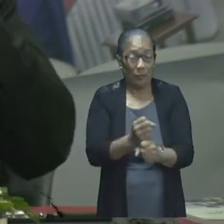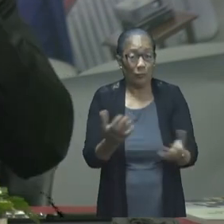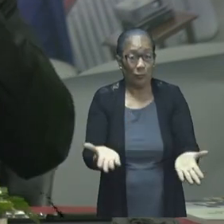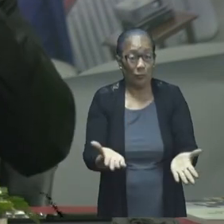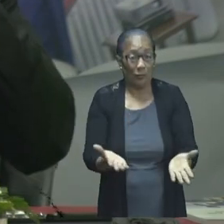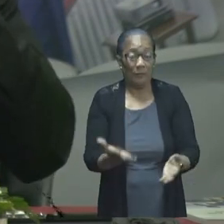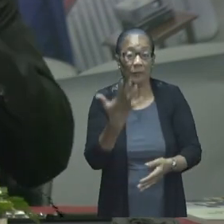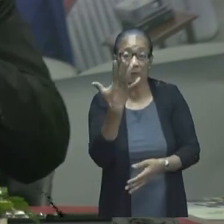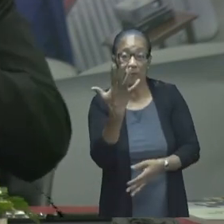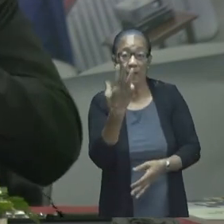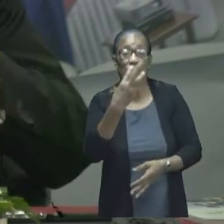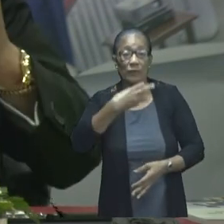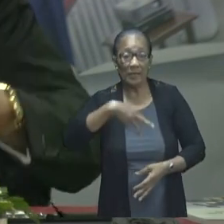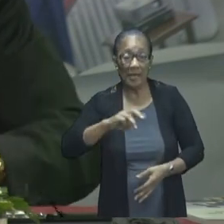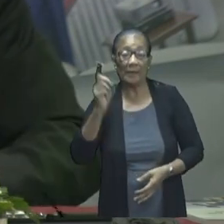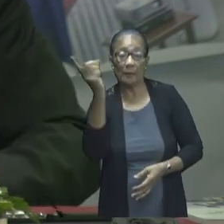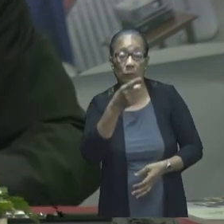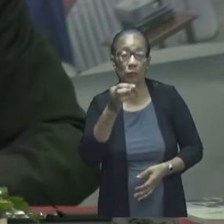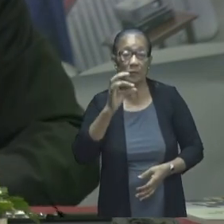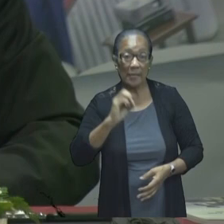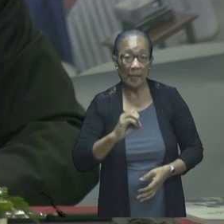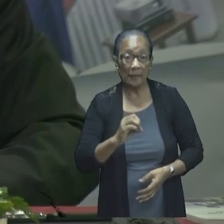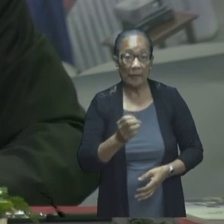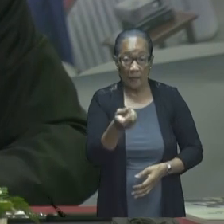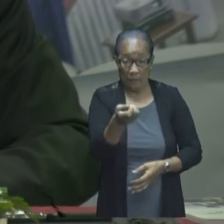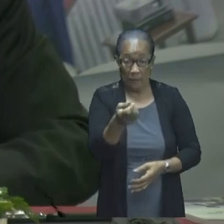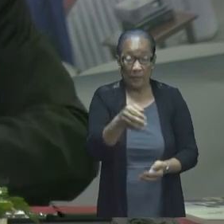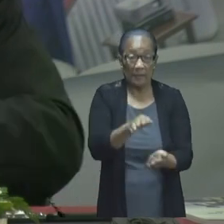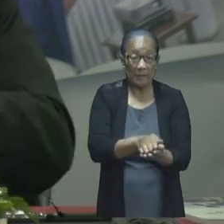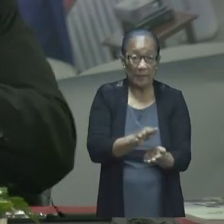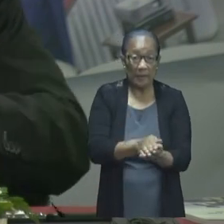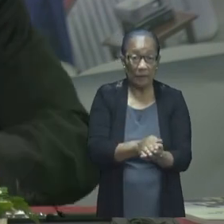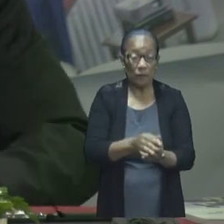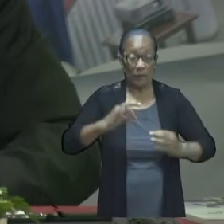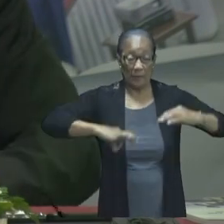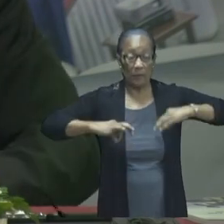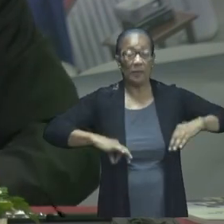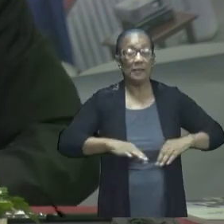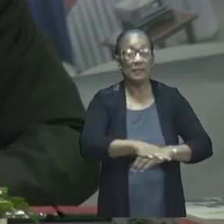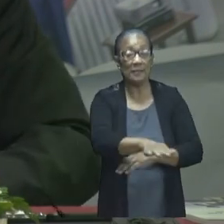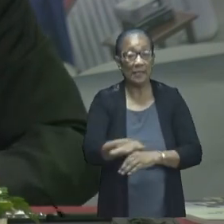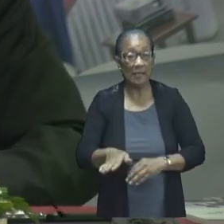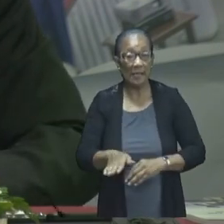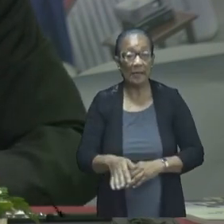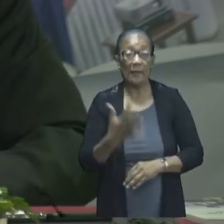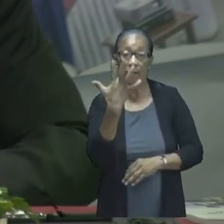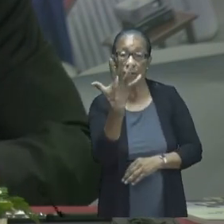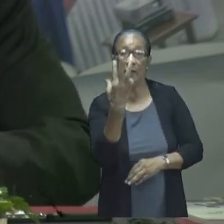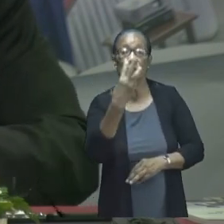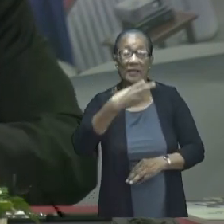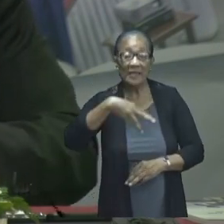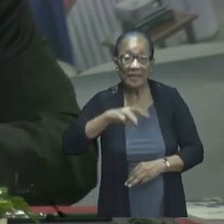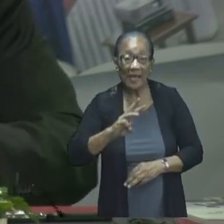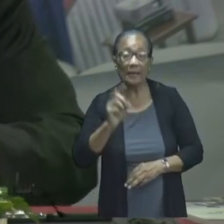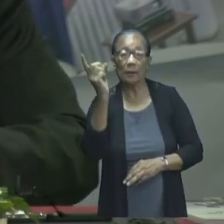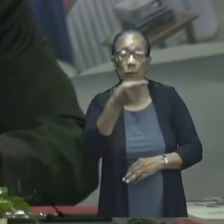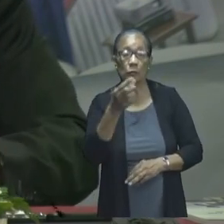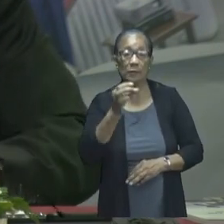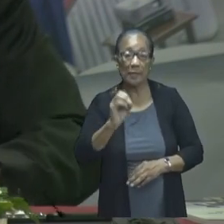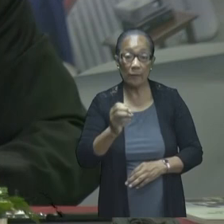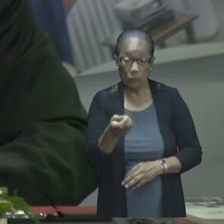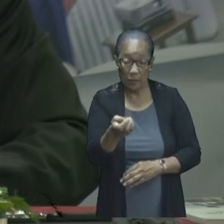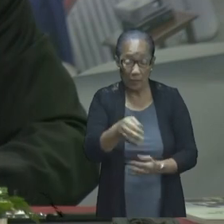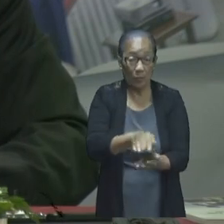35% van de budgetten van de ministers de meeste ministeries merk hebben de gemiddelde 35 procent van je begroting